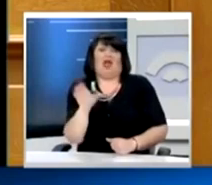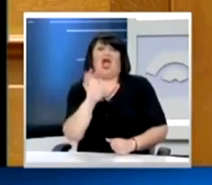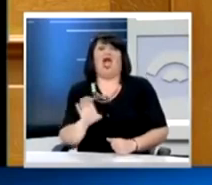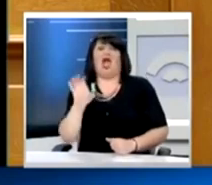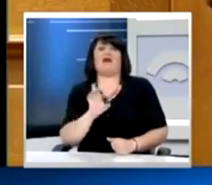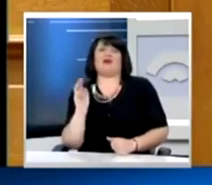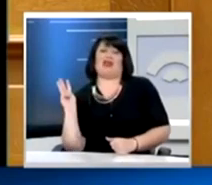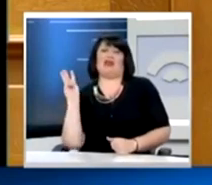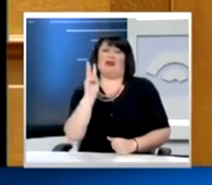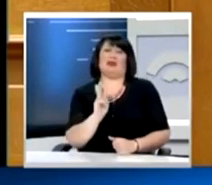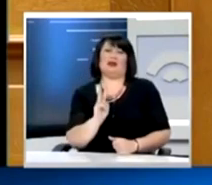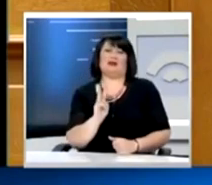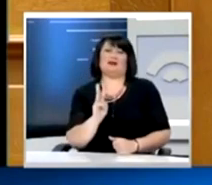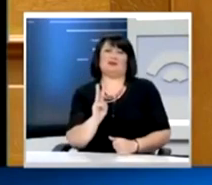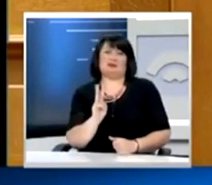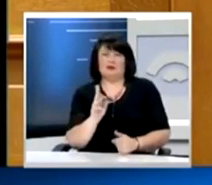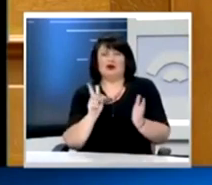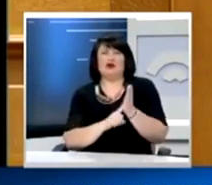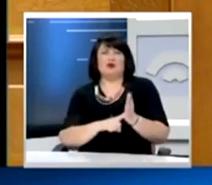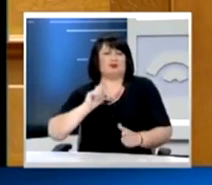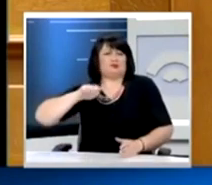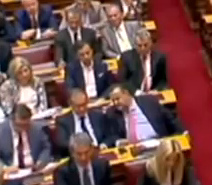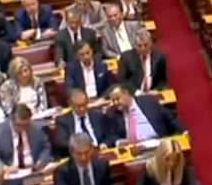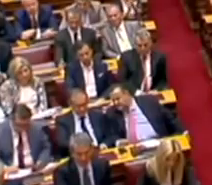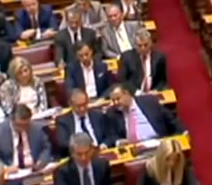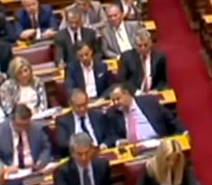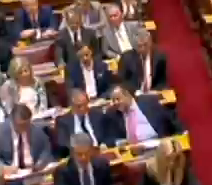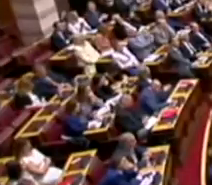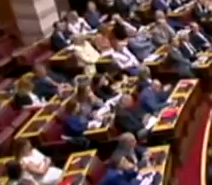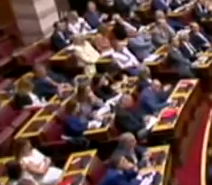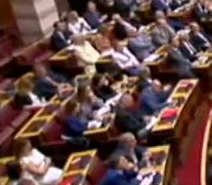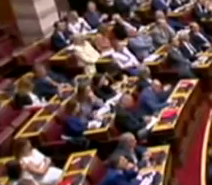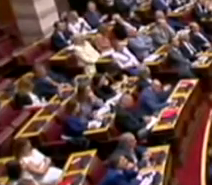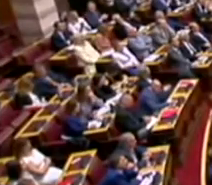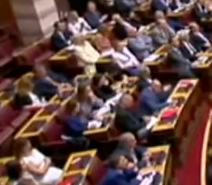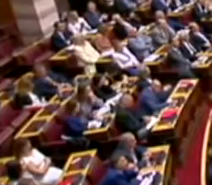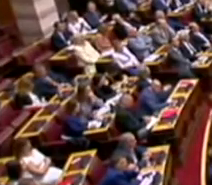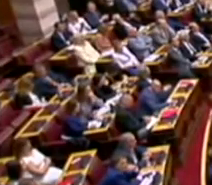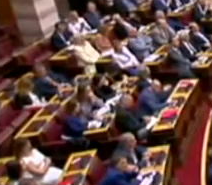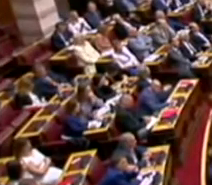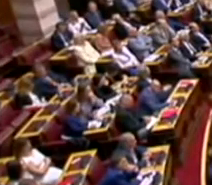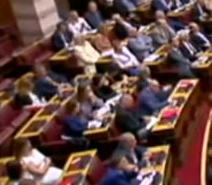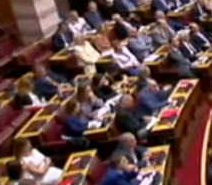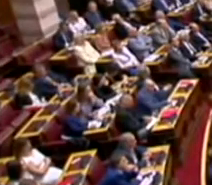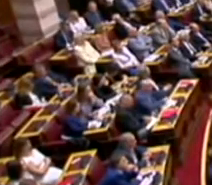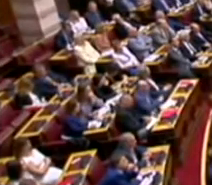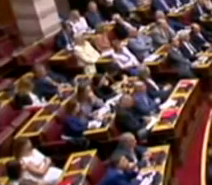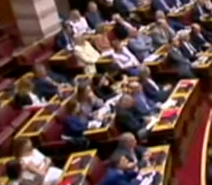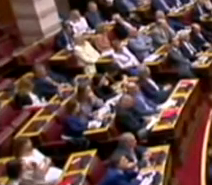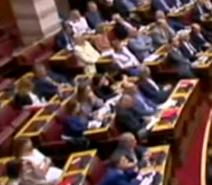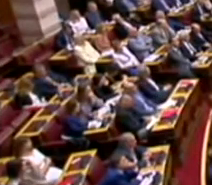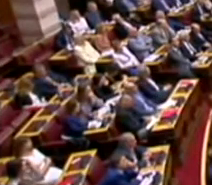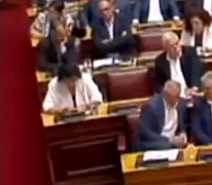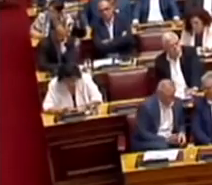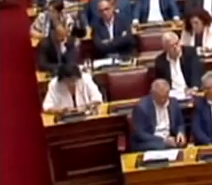дадеме и силна поддршка на македонските производи кои вие ги оставивте на нивната судбина. Потребно е и спроведување голема светска комуникацијска